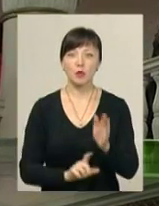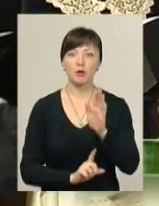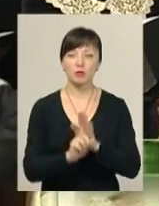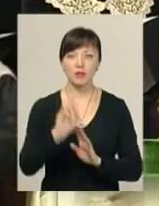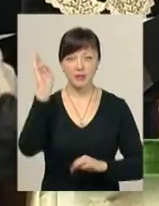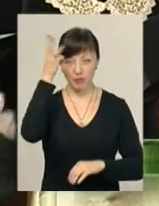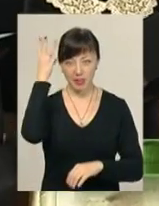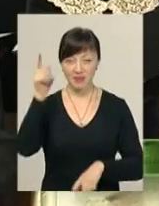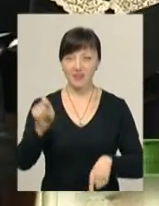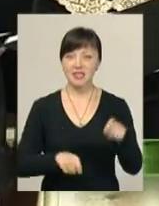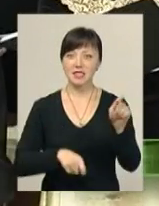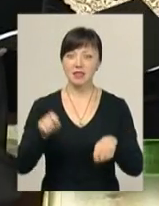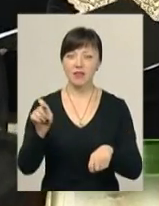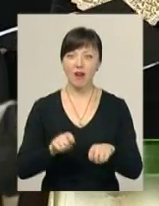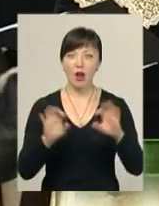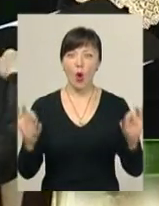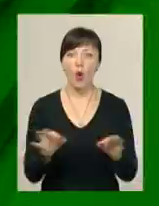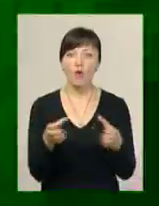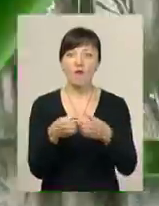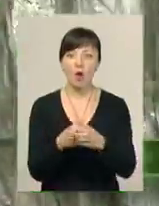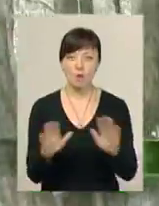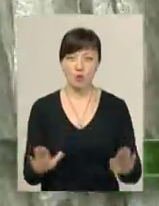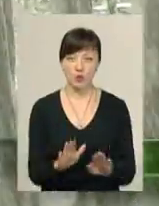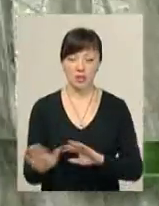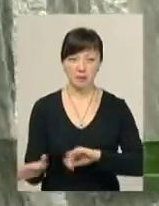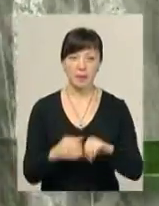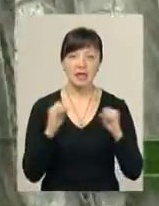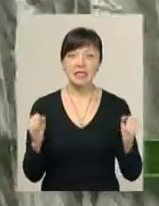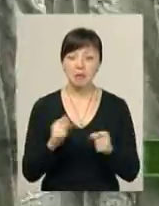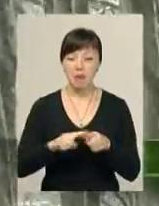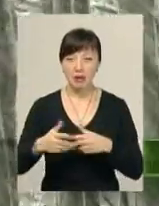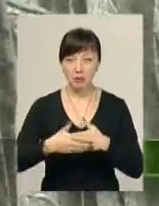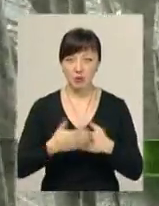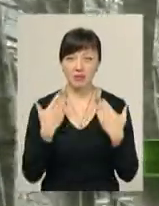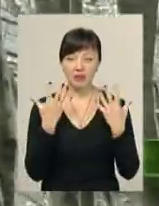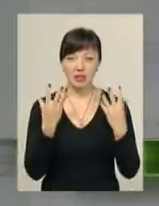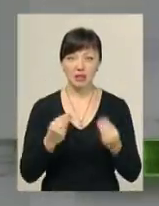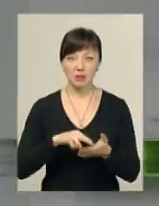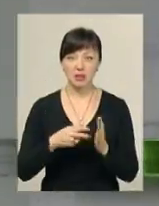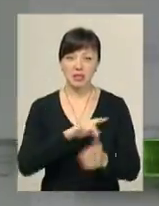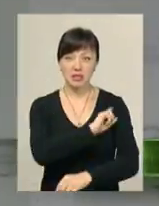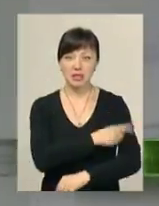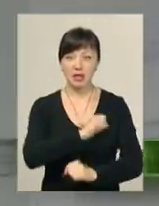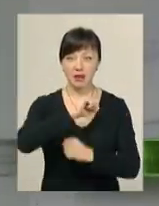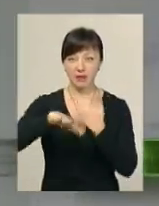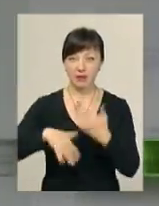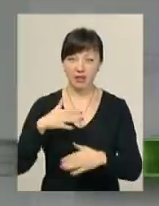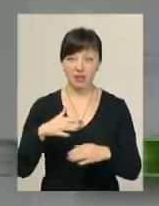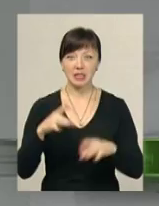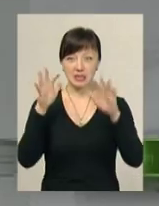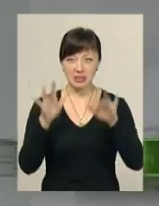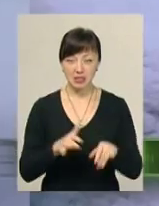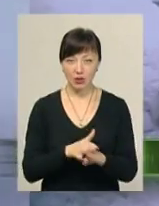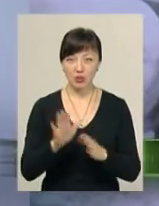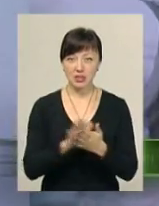у Хмельницькому фестиваль хорової музики. Зима на порозі. На вихідні прогнозують сильний вітер, по коліна снігу